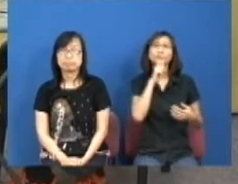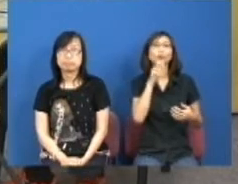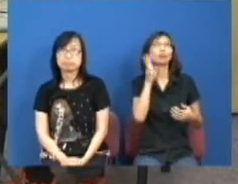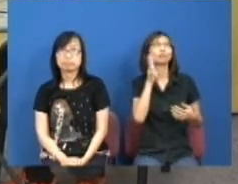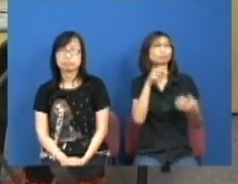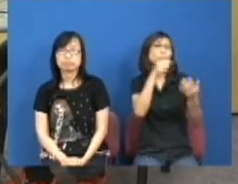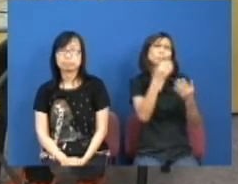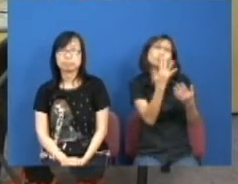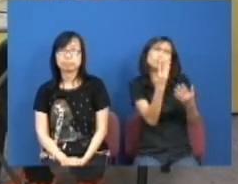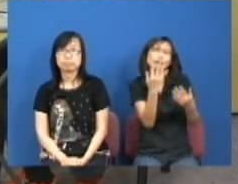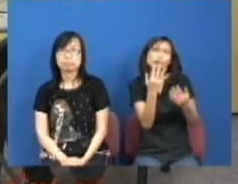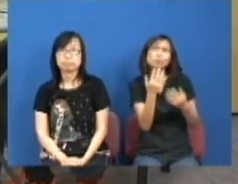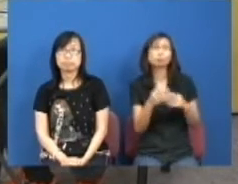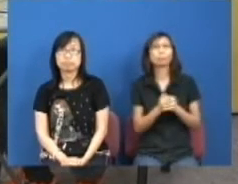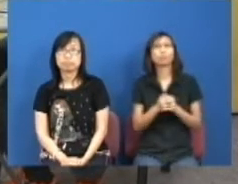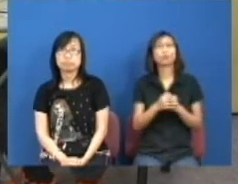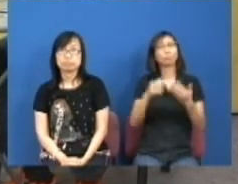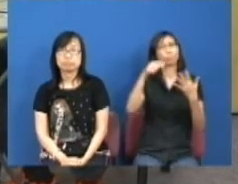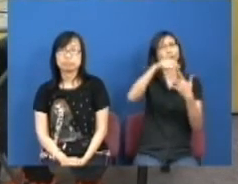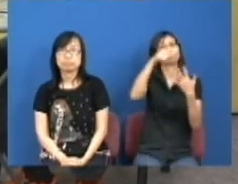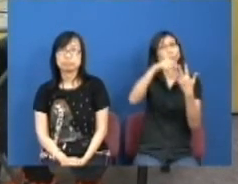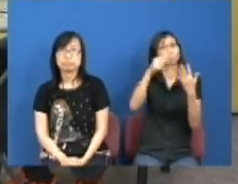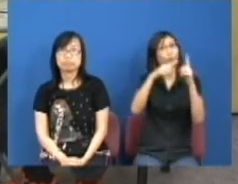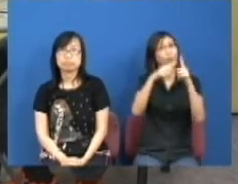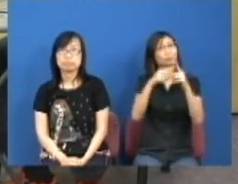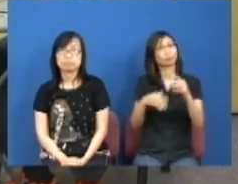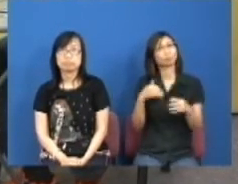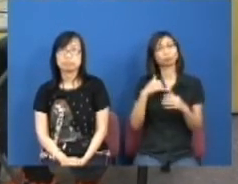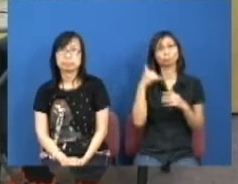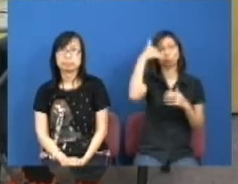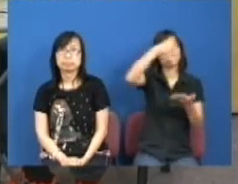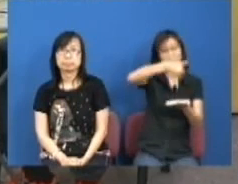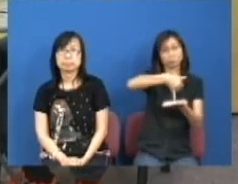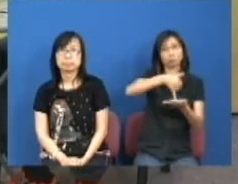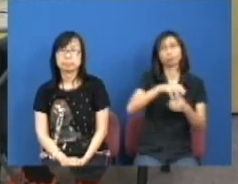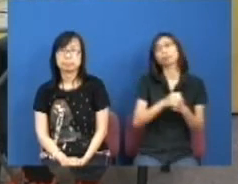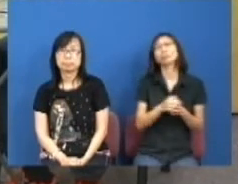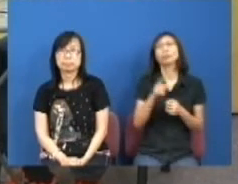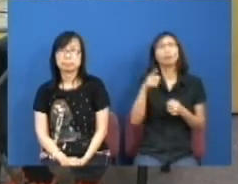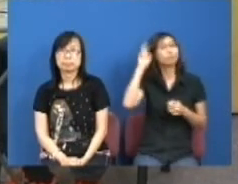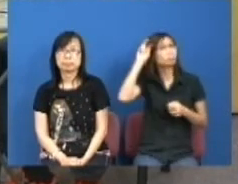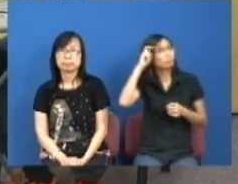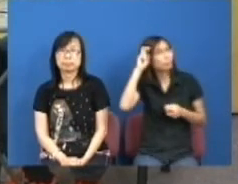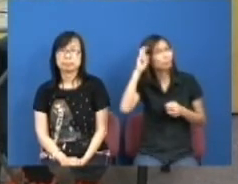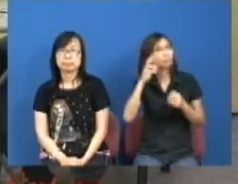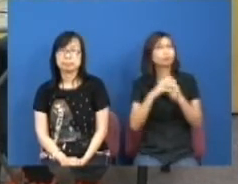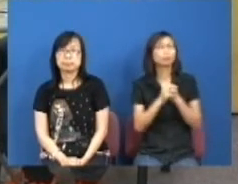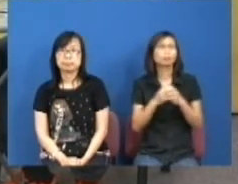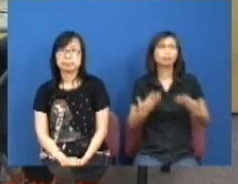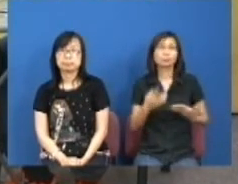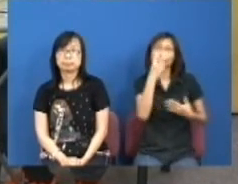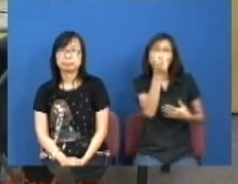人想跑出嚟，咁你其實會唔會估就係話，究竟喺而家你觀